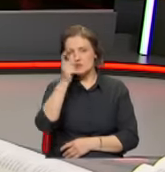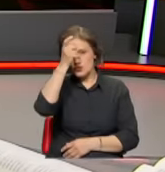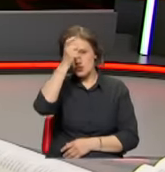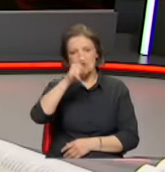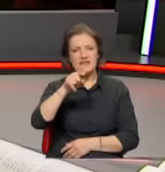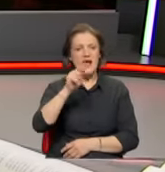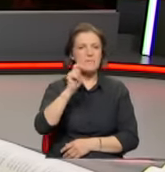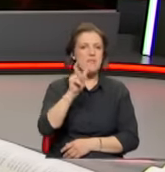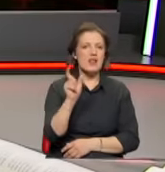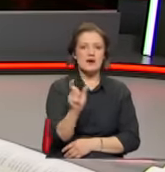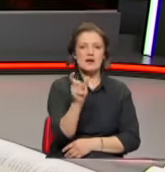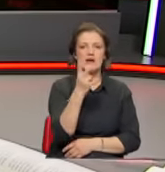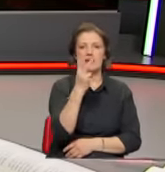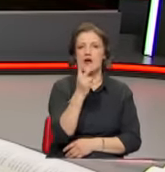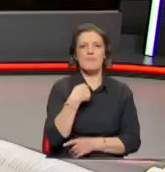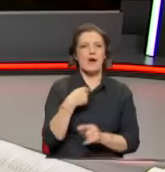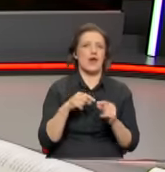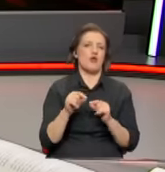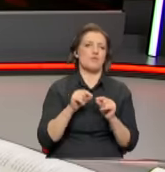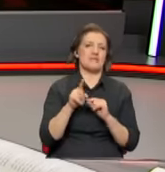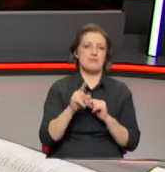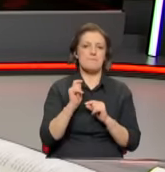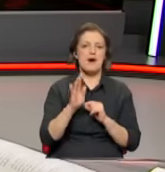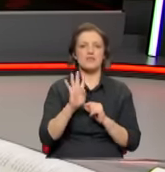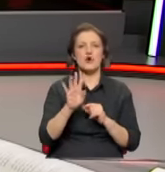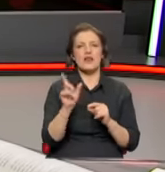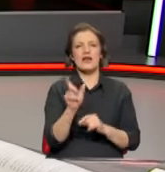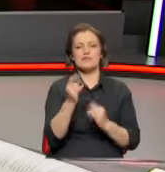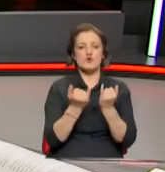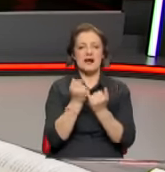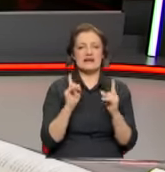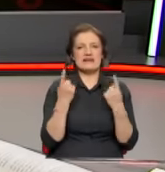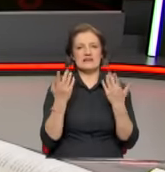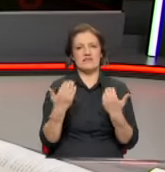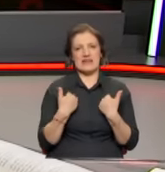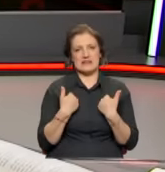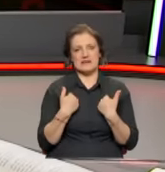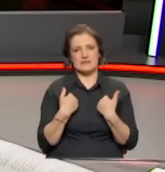pahalı iki kelime. Ben ekonomistim. En pahalı dört kelime. Bu kardeşinize yetkiyi verin.